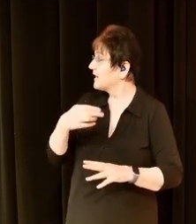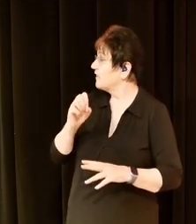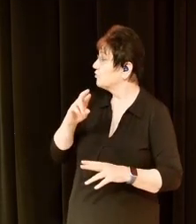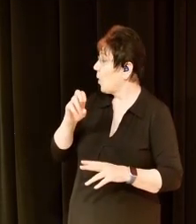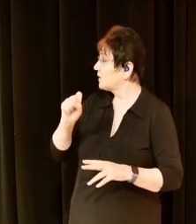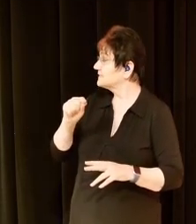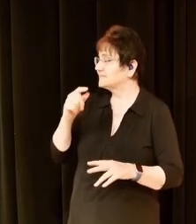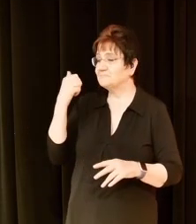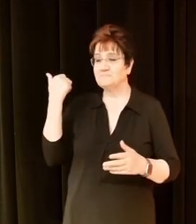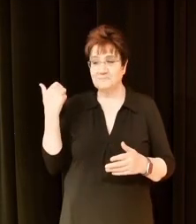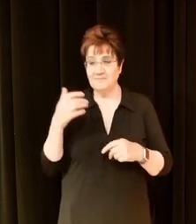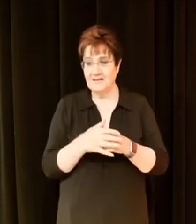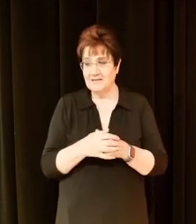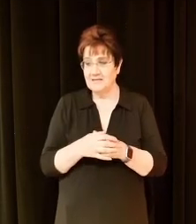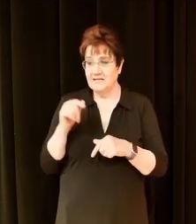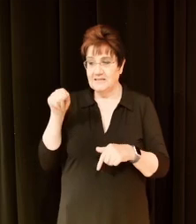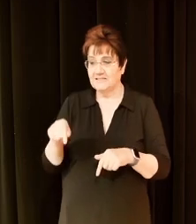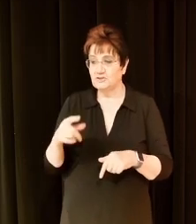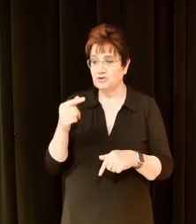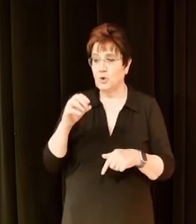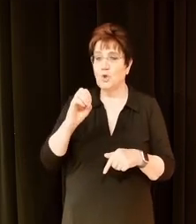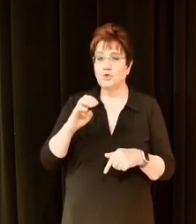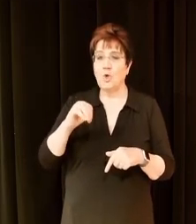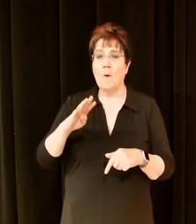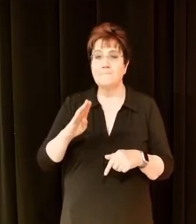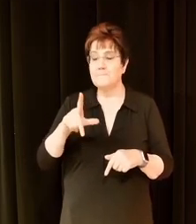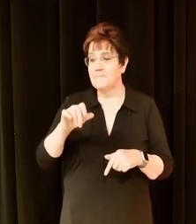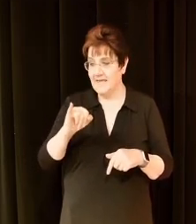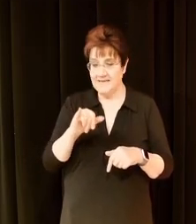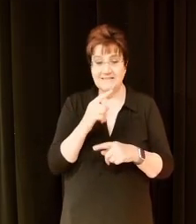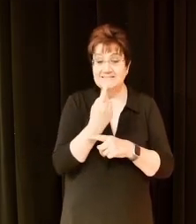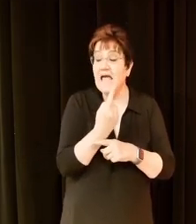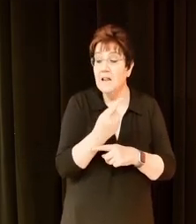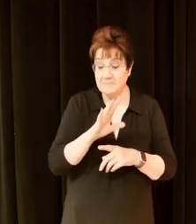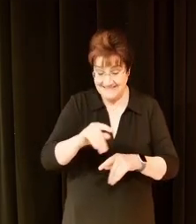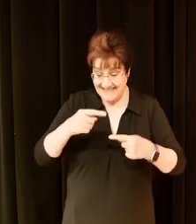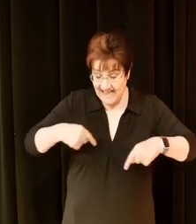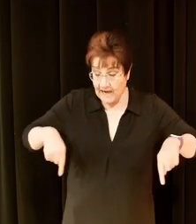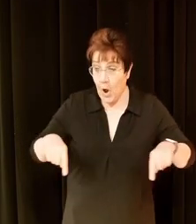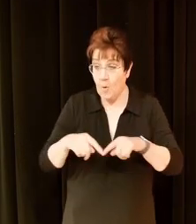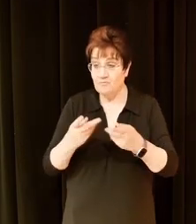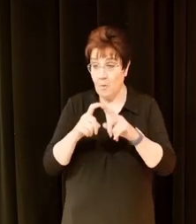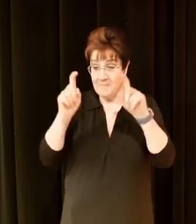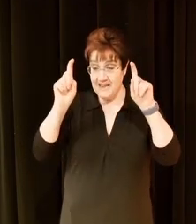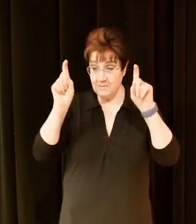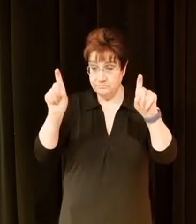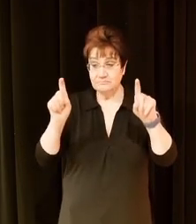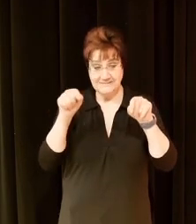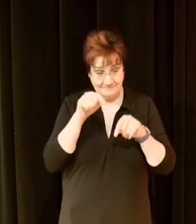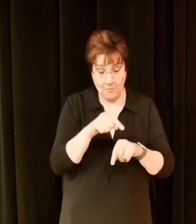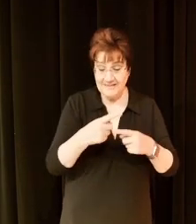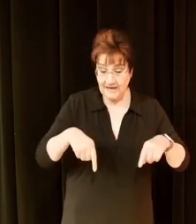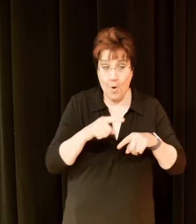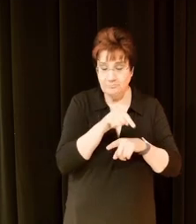im zweiten Stock. Twombly hat den Raum sogar noch extra mitgestaltet. Und das ist ein, finde ich, besonderes Bild,